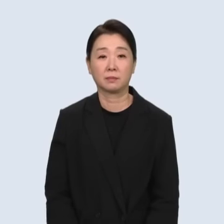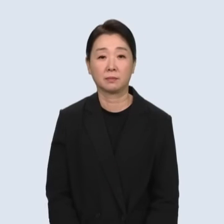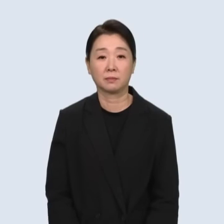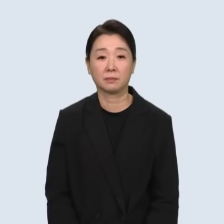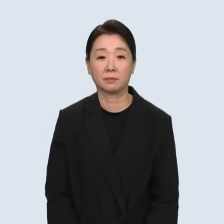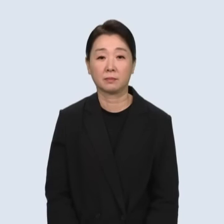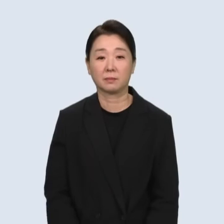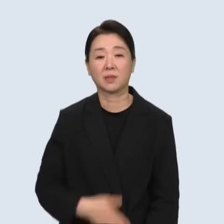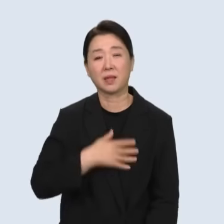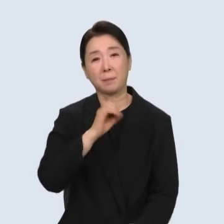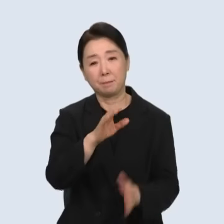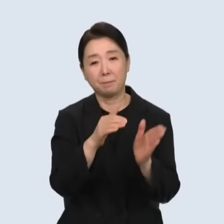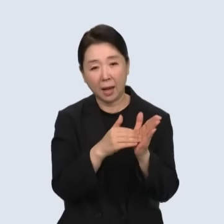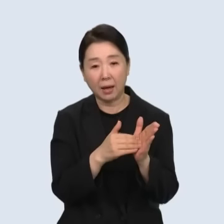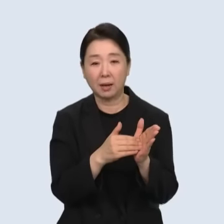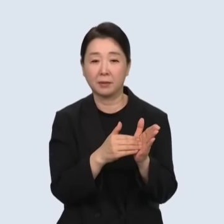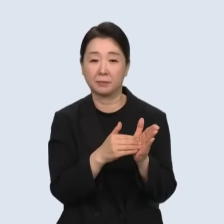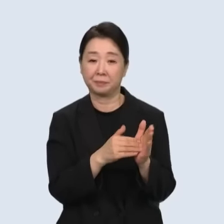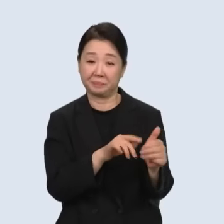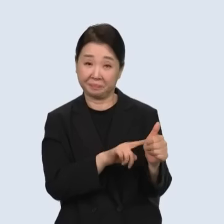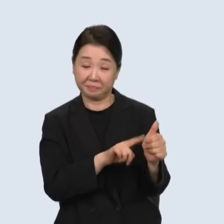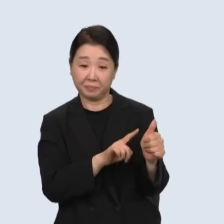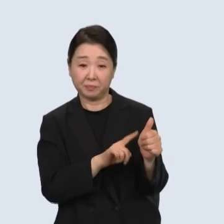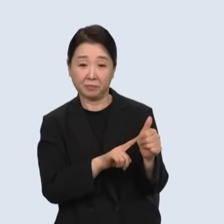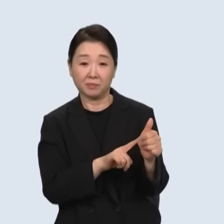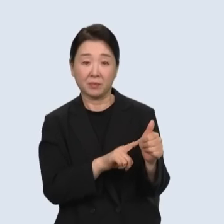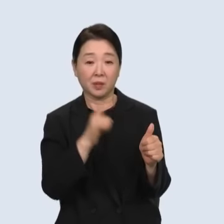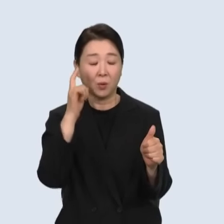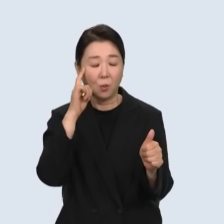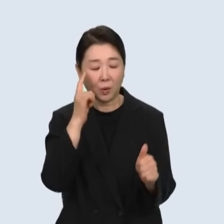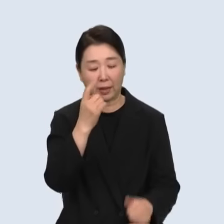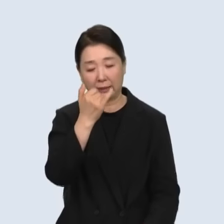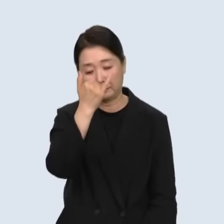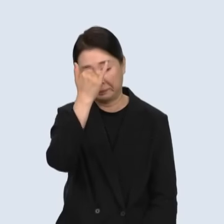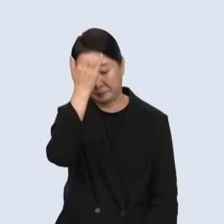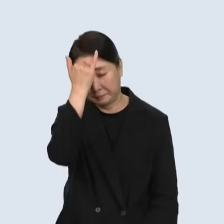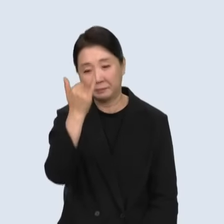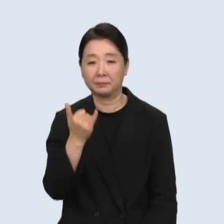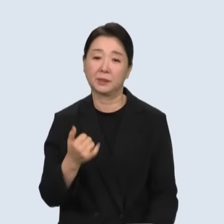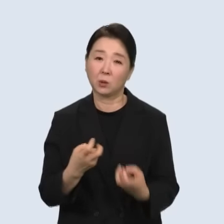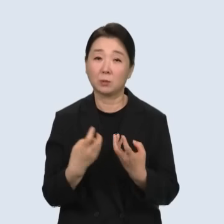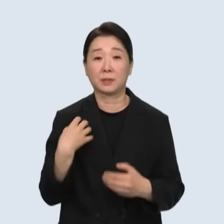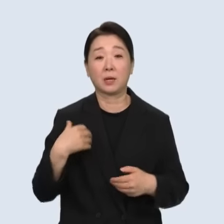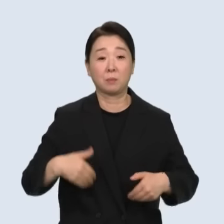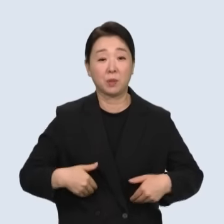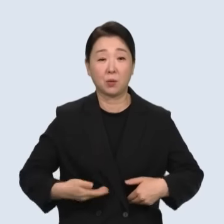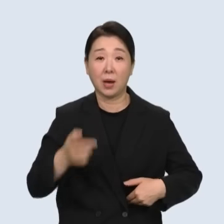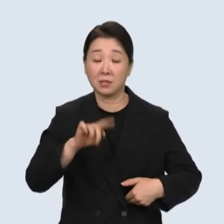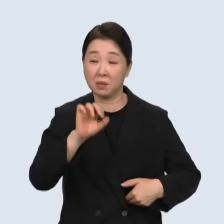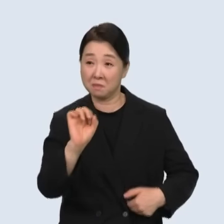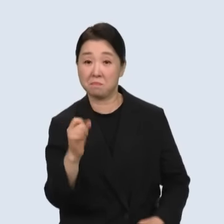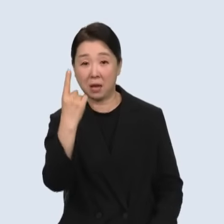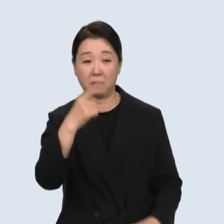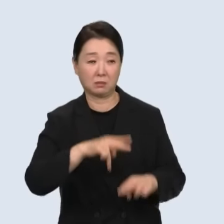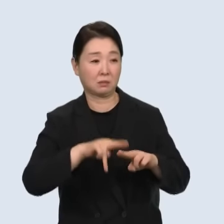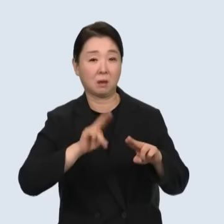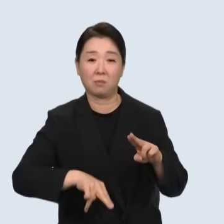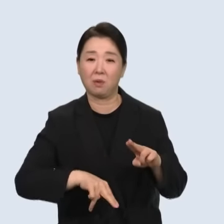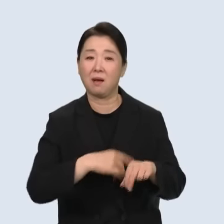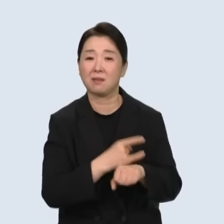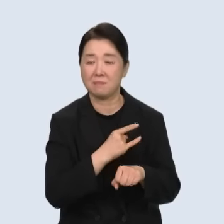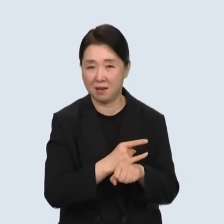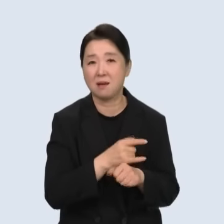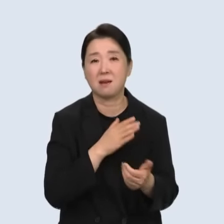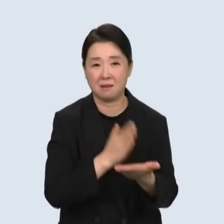내가 그랬어. 뭐 어떤 경우가 하도 도의적인 책임은 지겠지만은 그걸로 인해서 전역 사표라든지 이런 건 하지